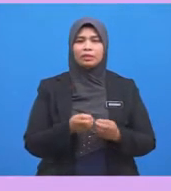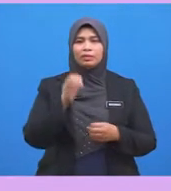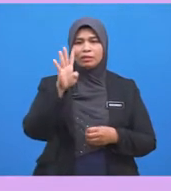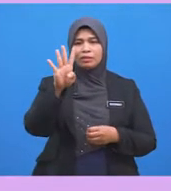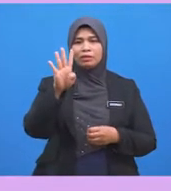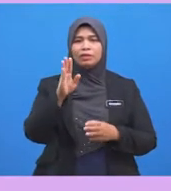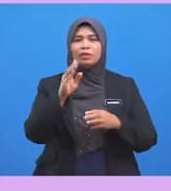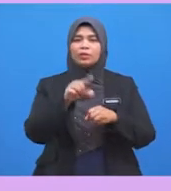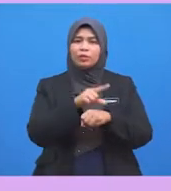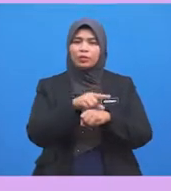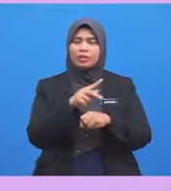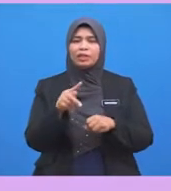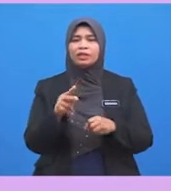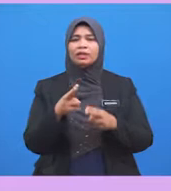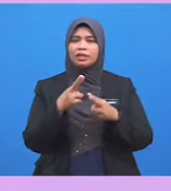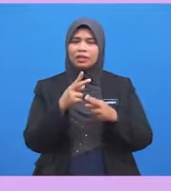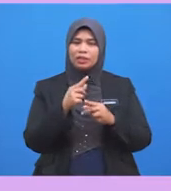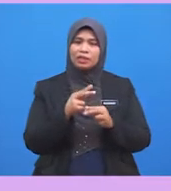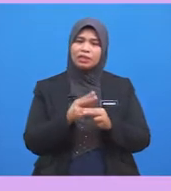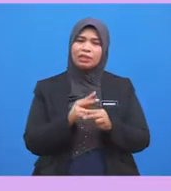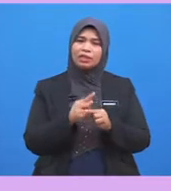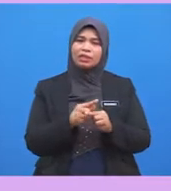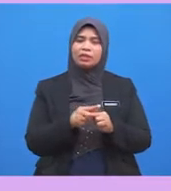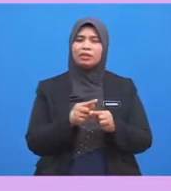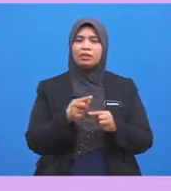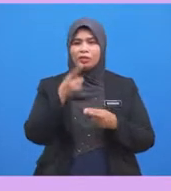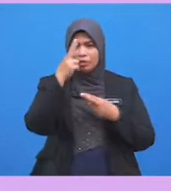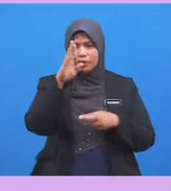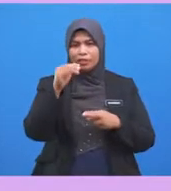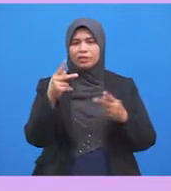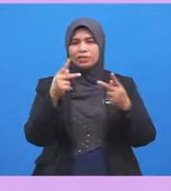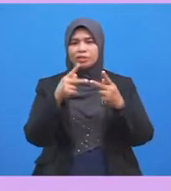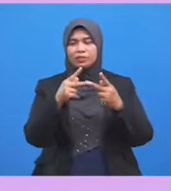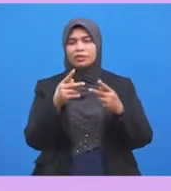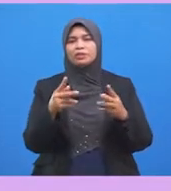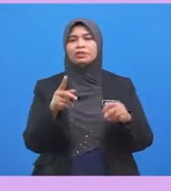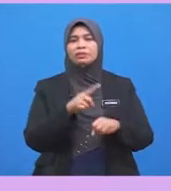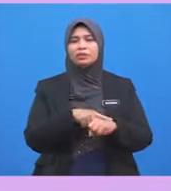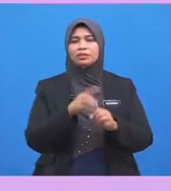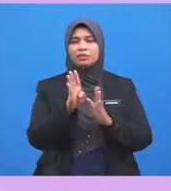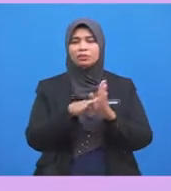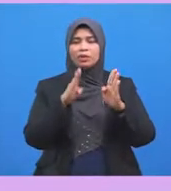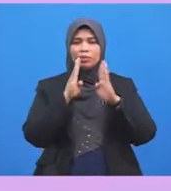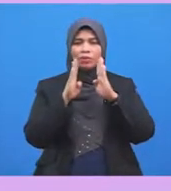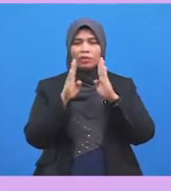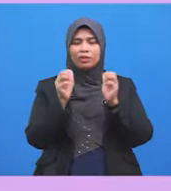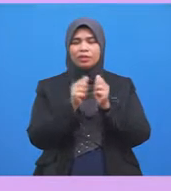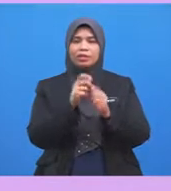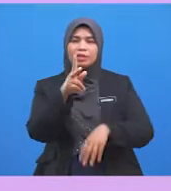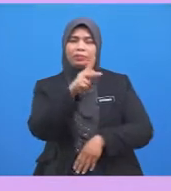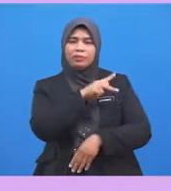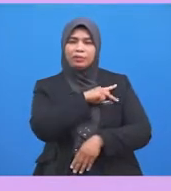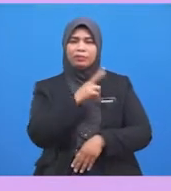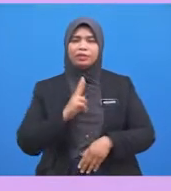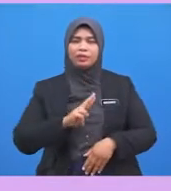keempat, menggunakan gelaran kehormat yang sesuai semasa berbual dengan pemimpin